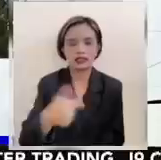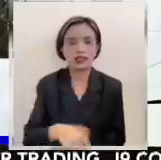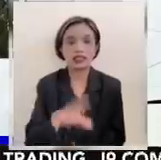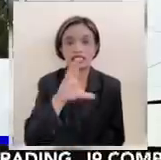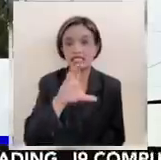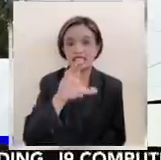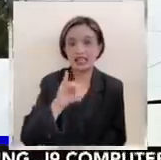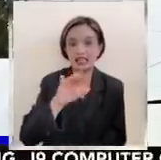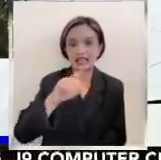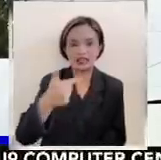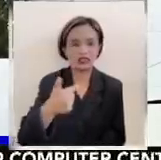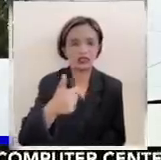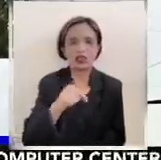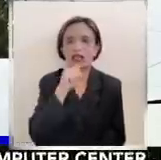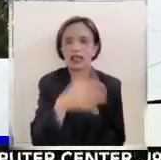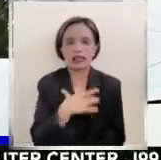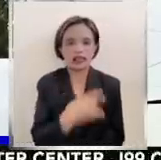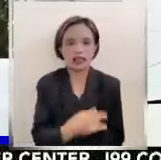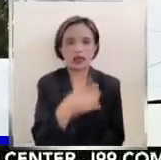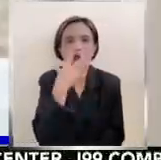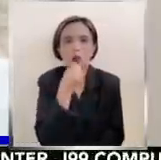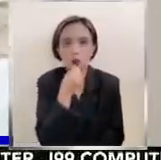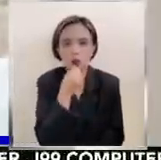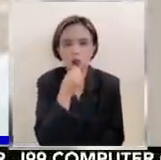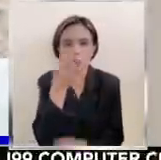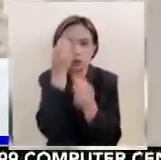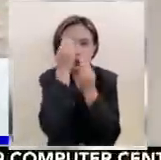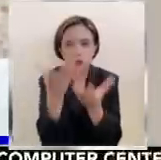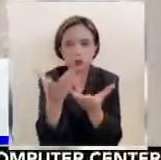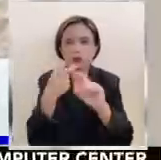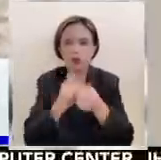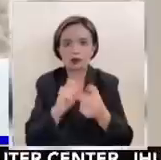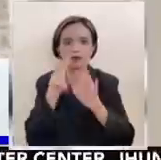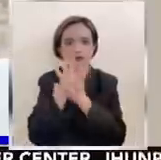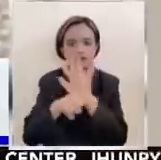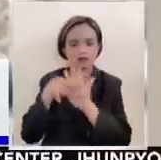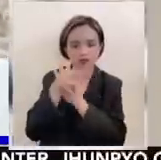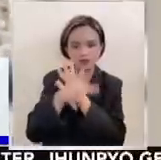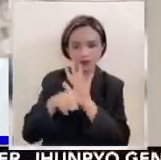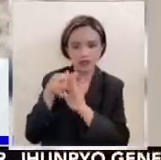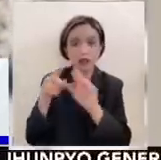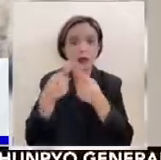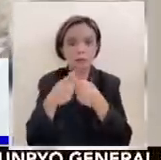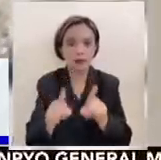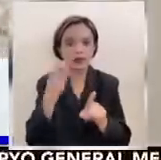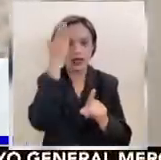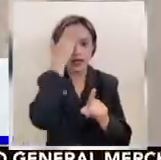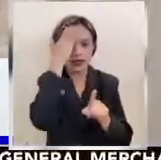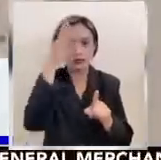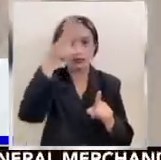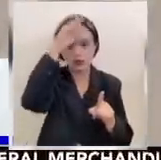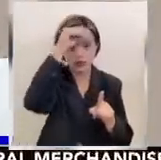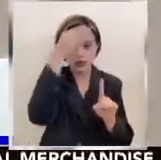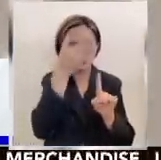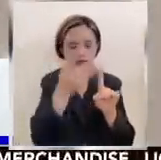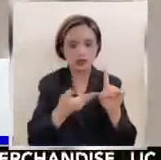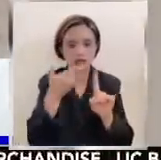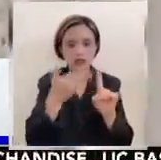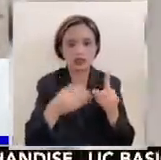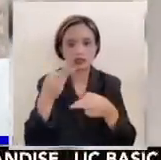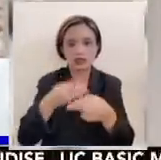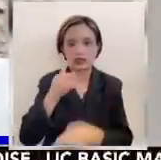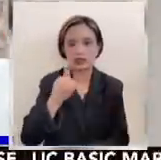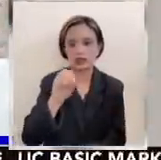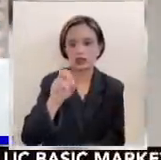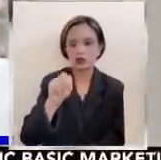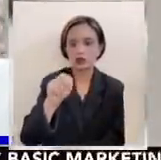sino ang kumuha at kanino galing ang video. Pero kinilala nila ang isa sa mga lalaki sa video bilang si Don Don Patidongan,